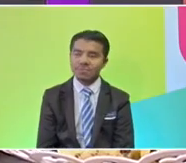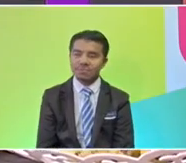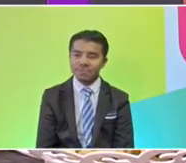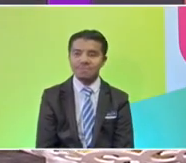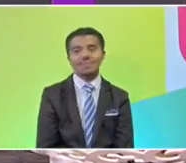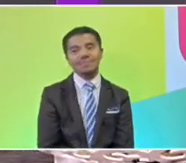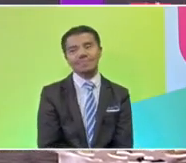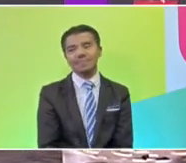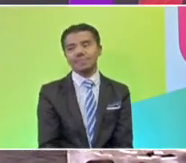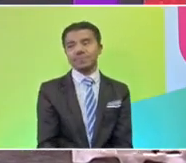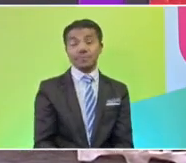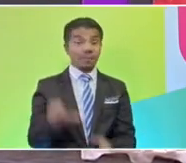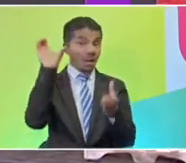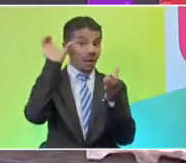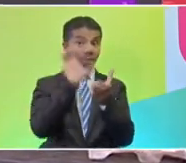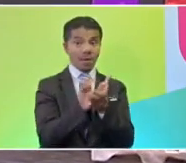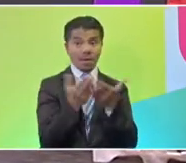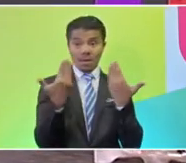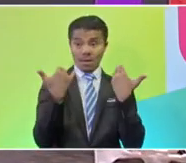gambar terakhir